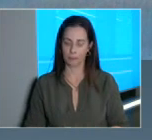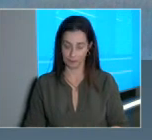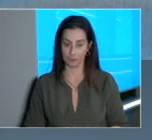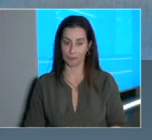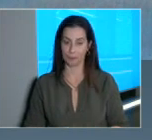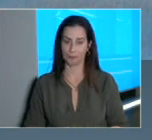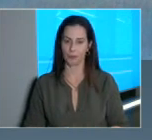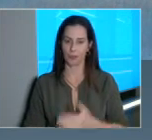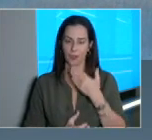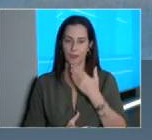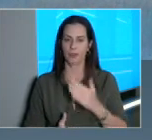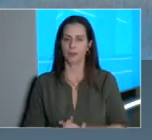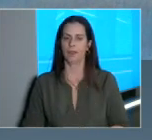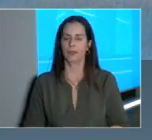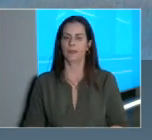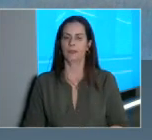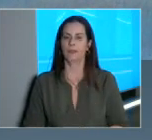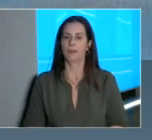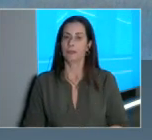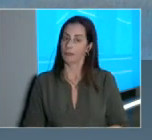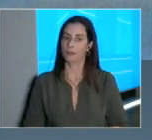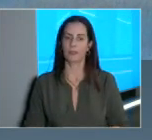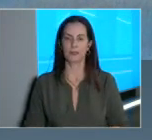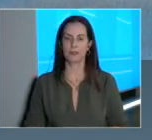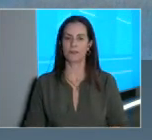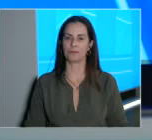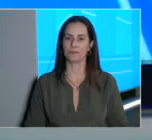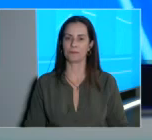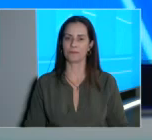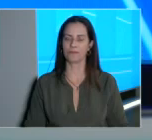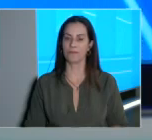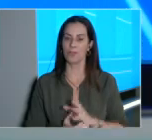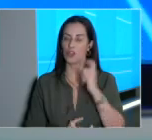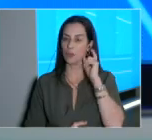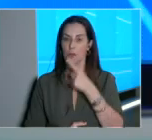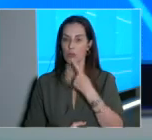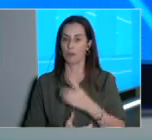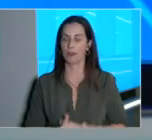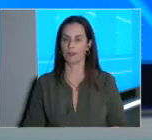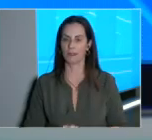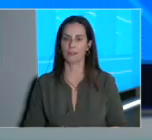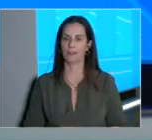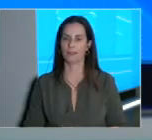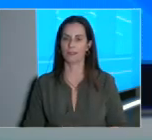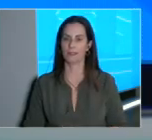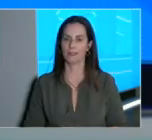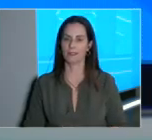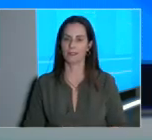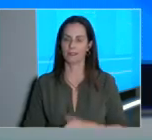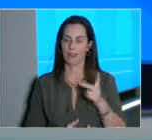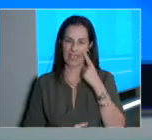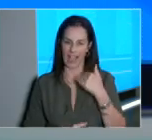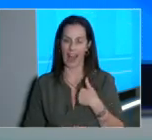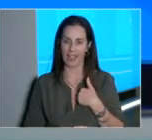התורה, תודה רבה לך. בוקר טוב. טוב, אסתי, כשאת שמעת את הדברים האלה? יש לי